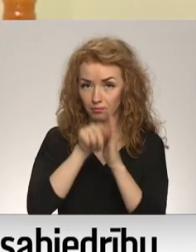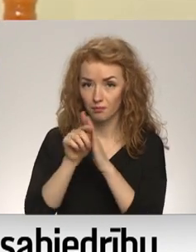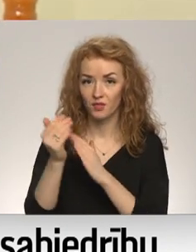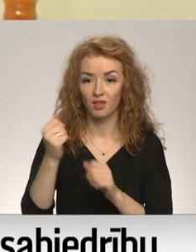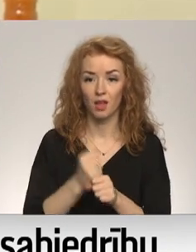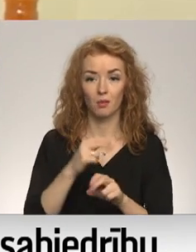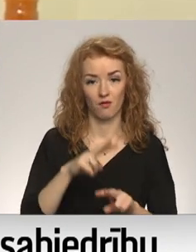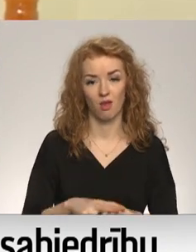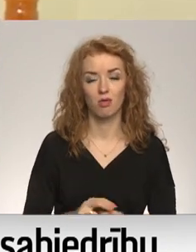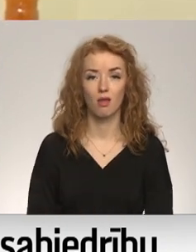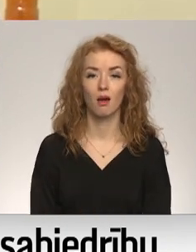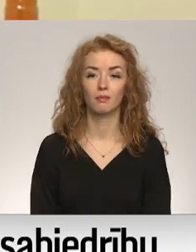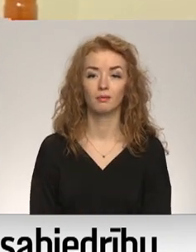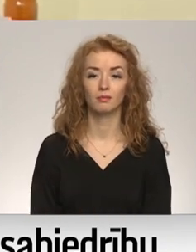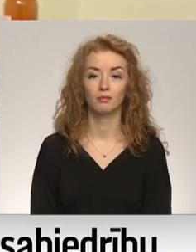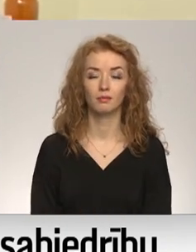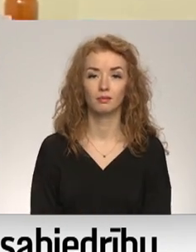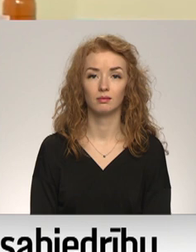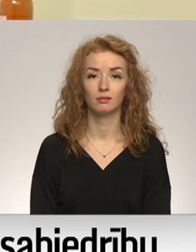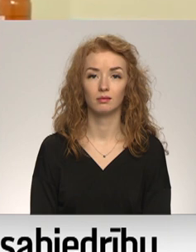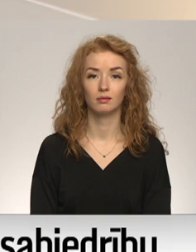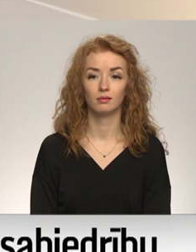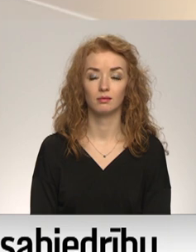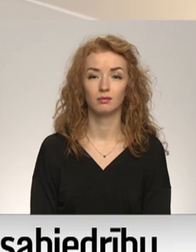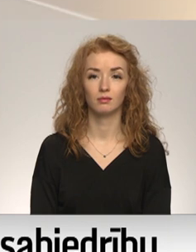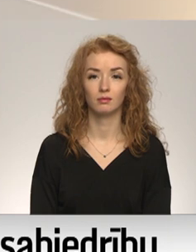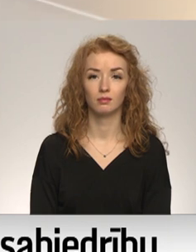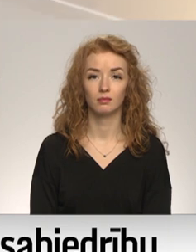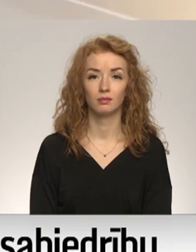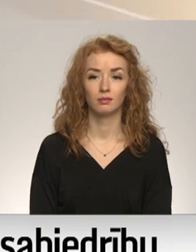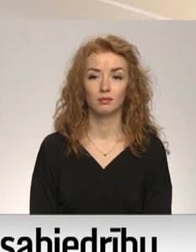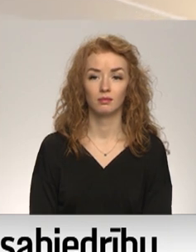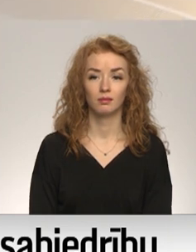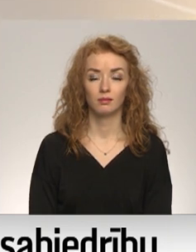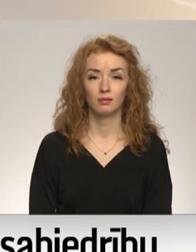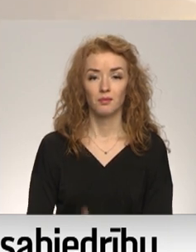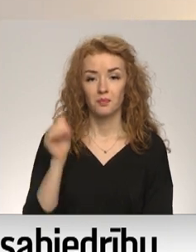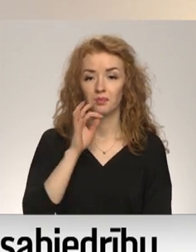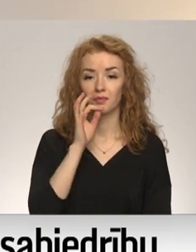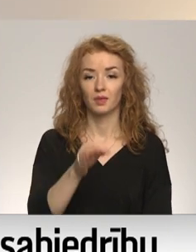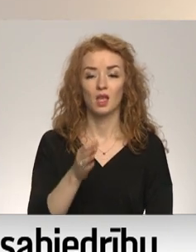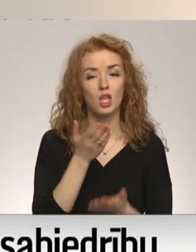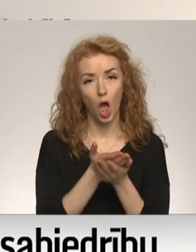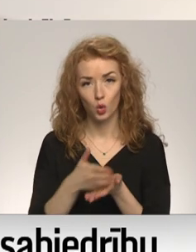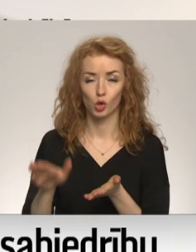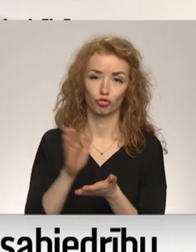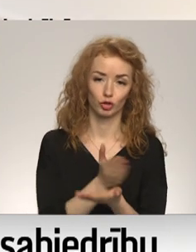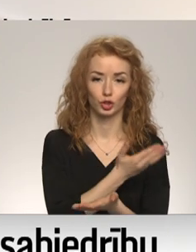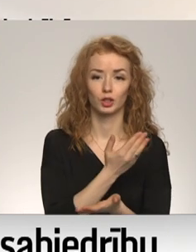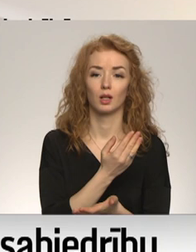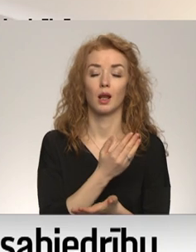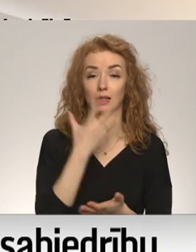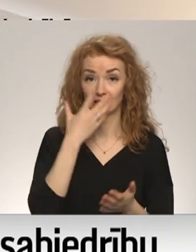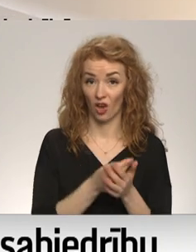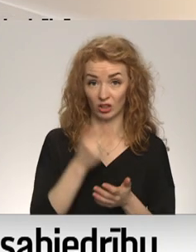darba vietā. Ar aktīvajām probiotikām ir jānodala divas lietas, ja tad personiskais